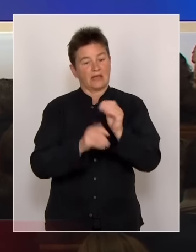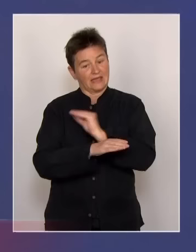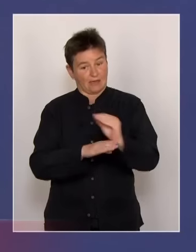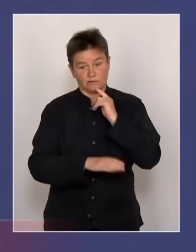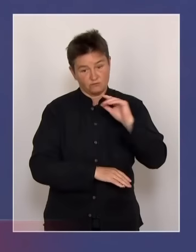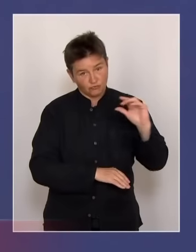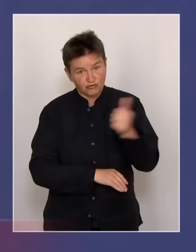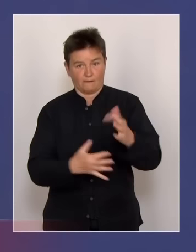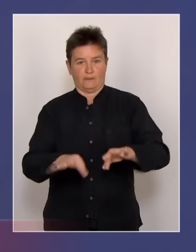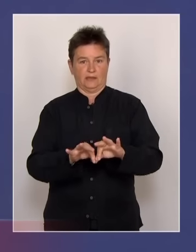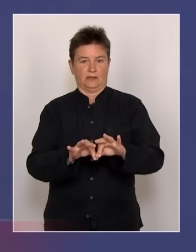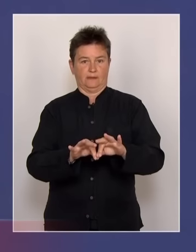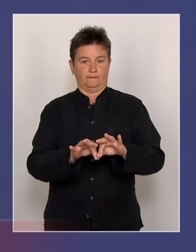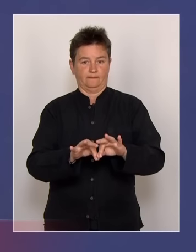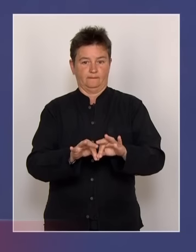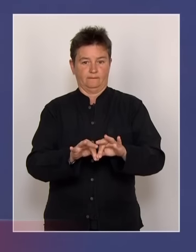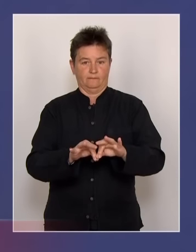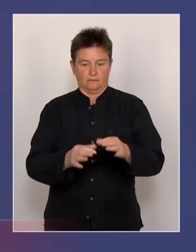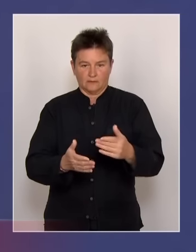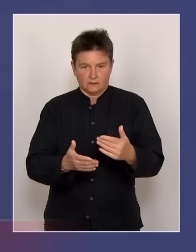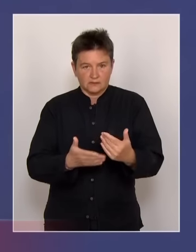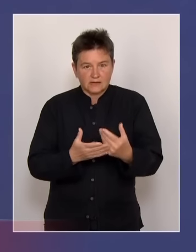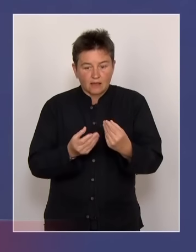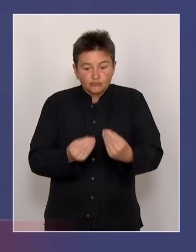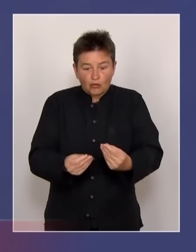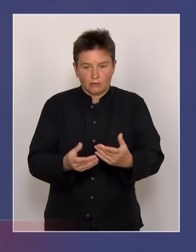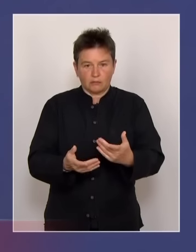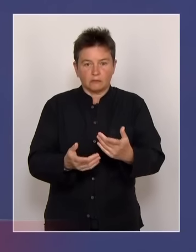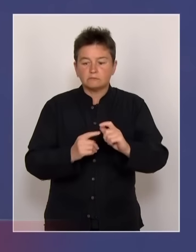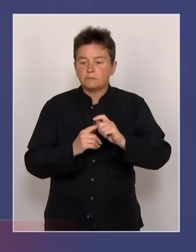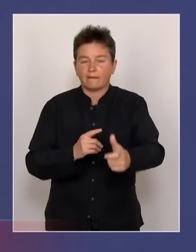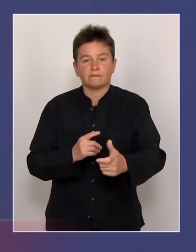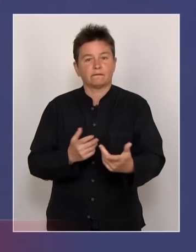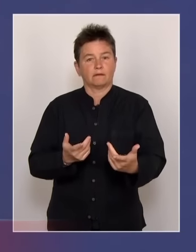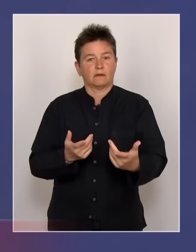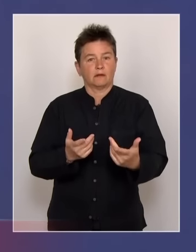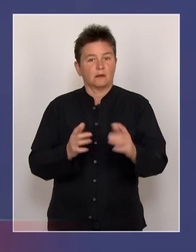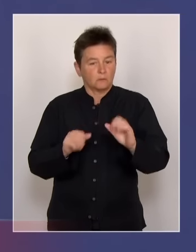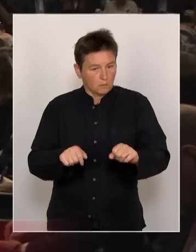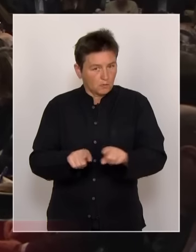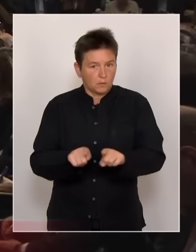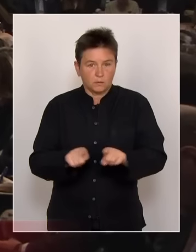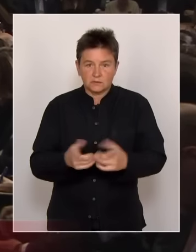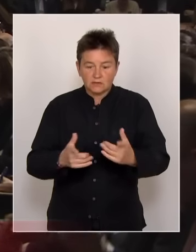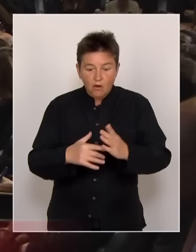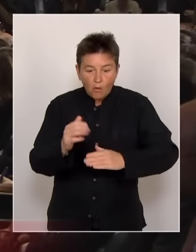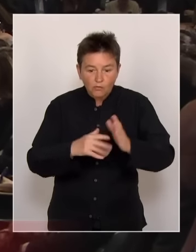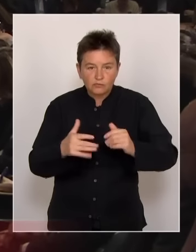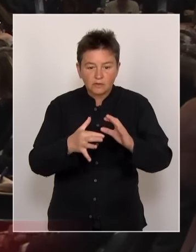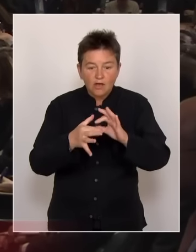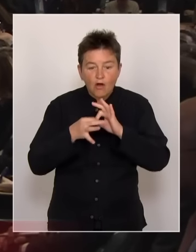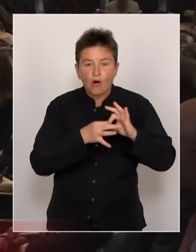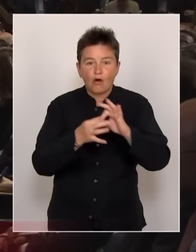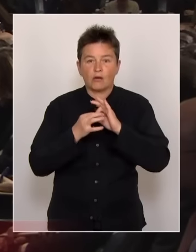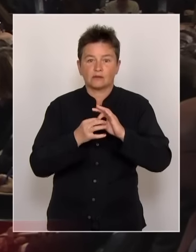chacun, et c ce cadre de sécurité qui nous permettra le jour d'après aussi de construire les relations de